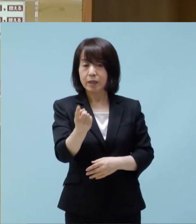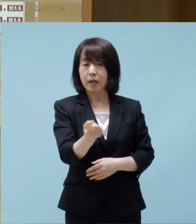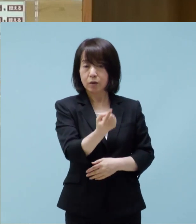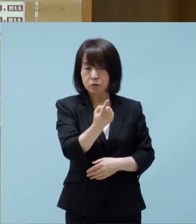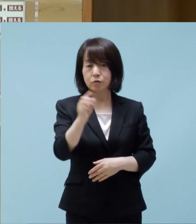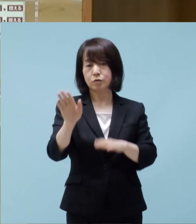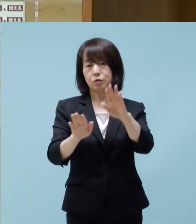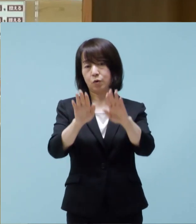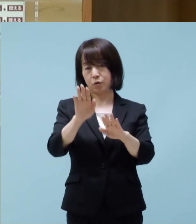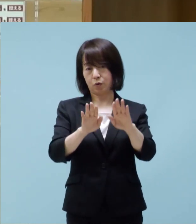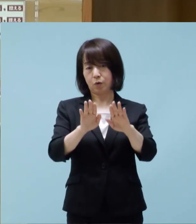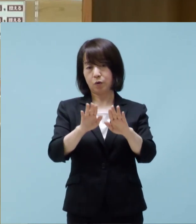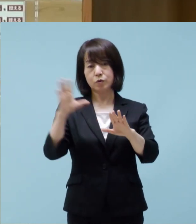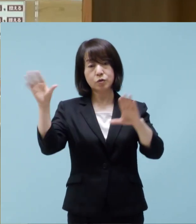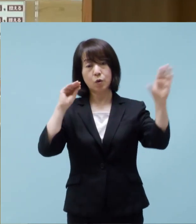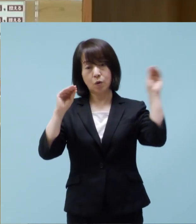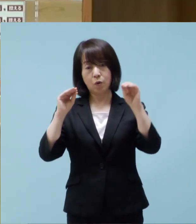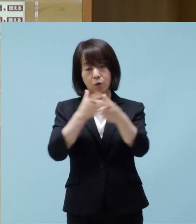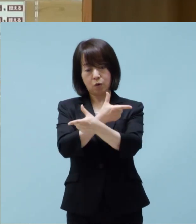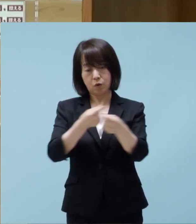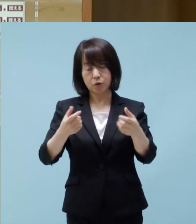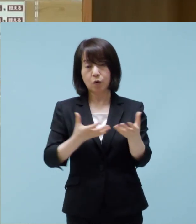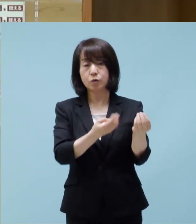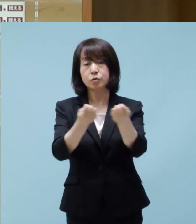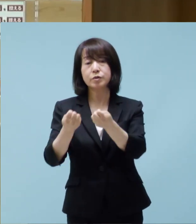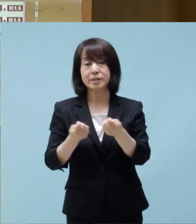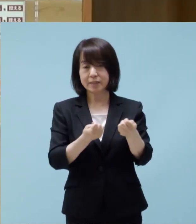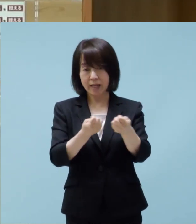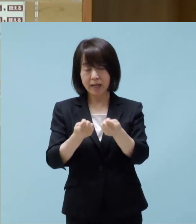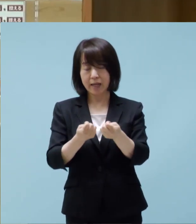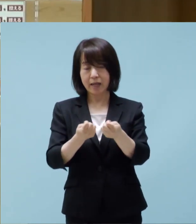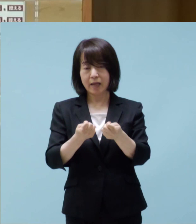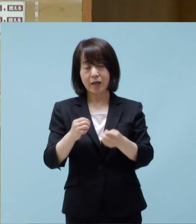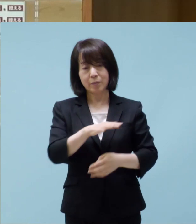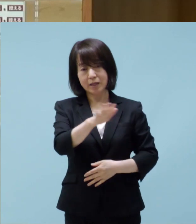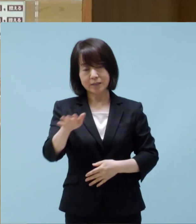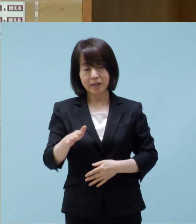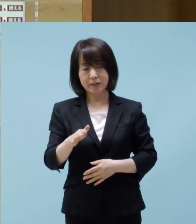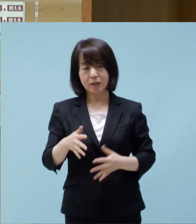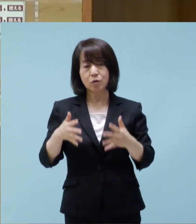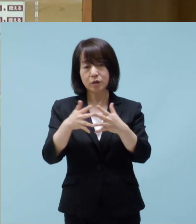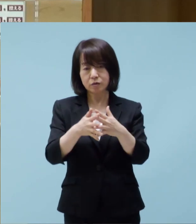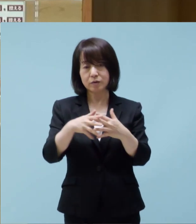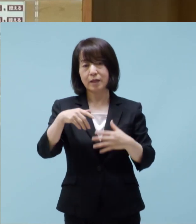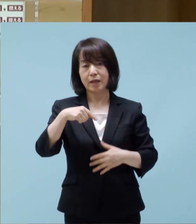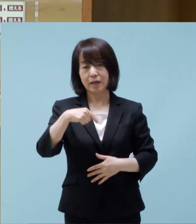取り組みを徹底していくということが重要だというふうに思います。